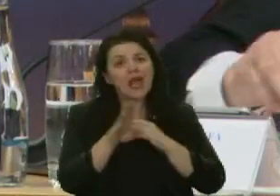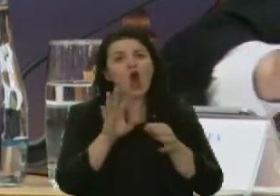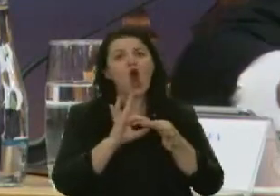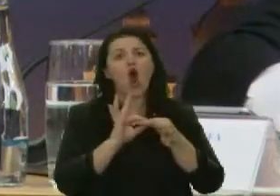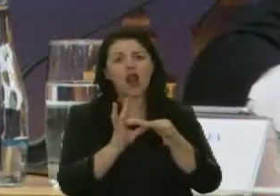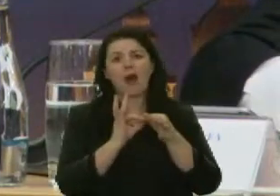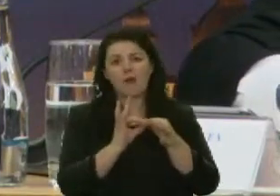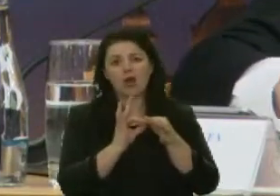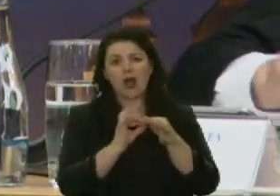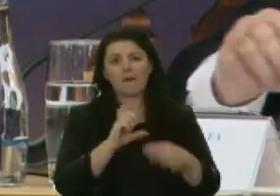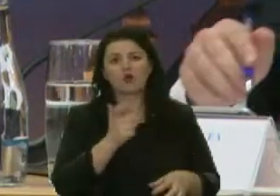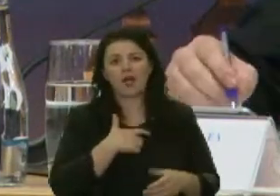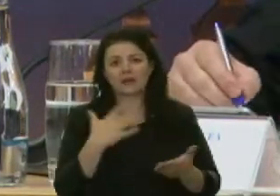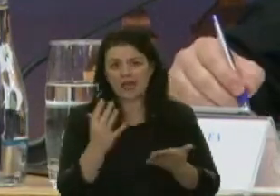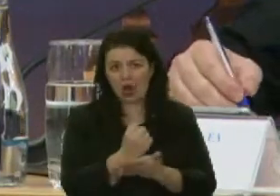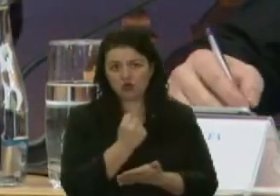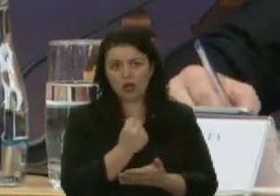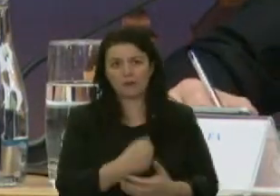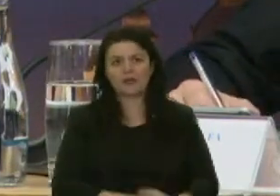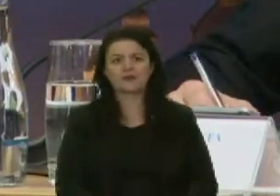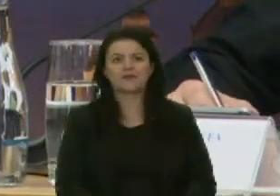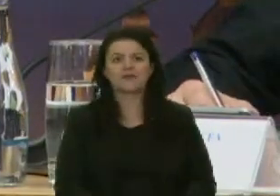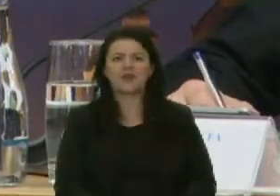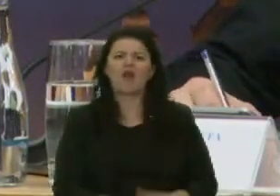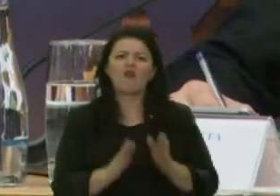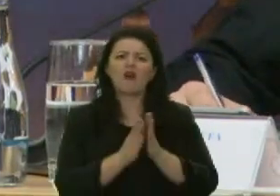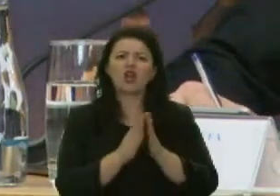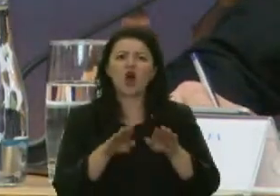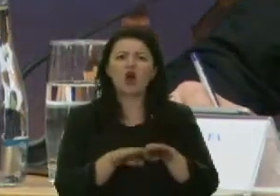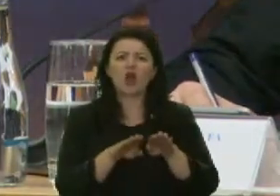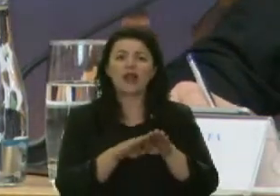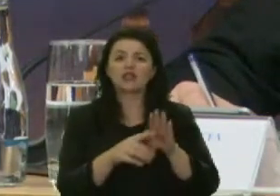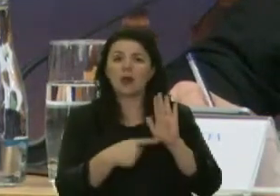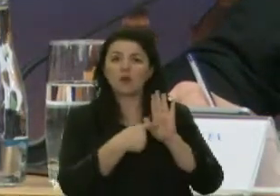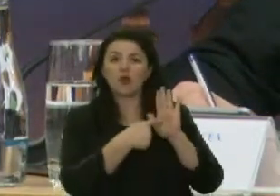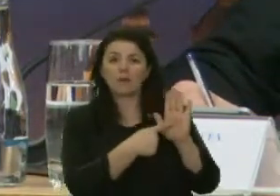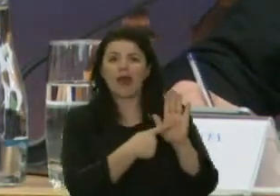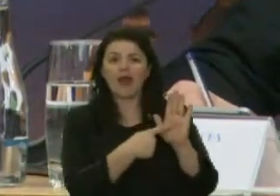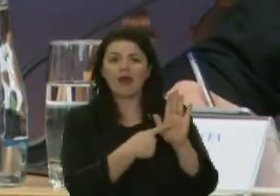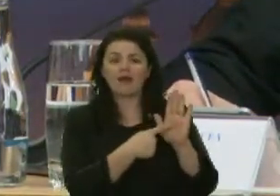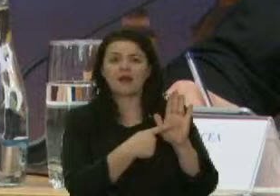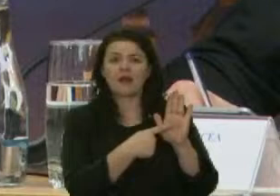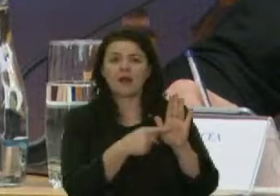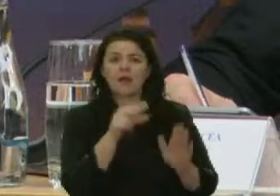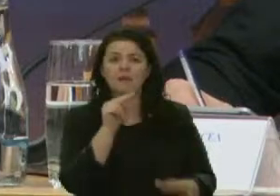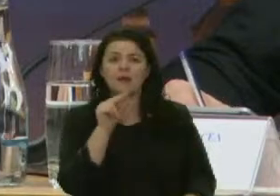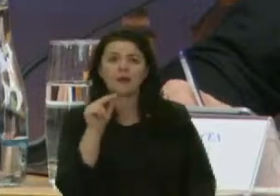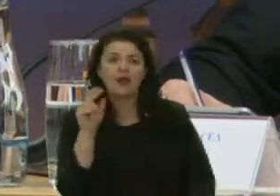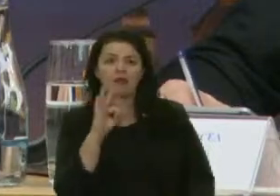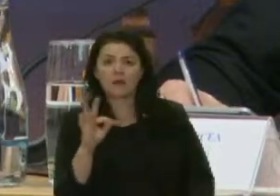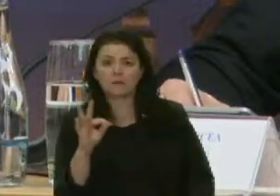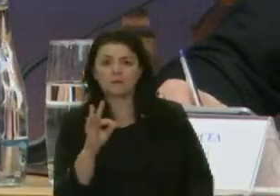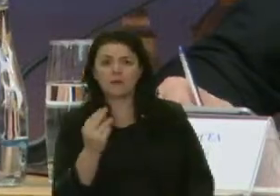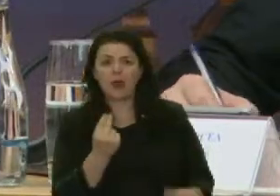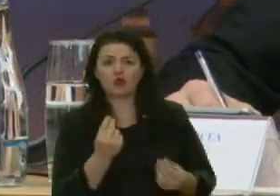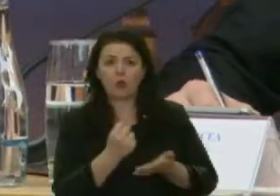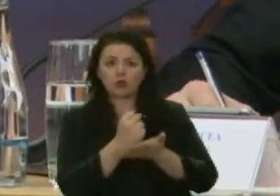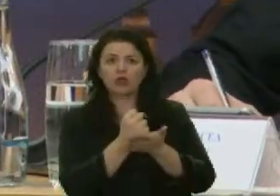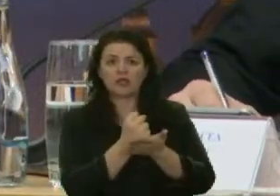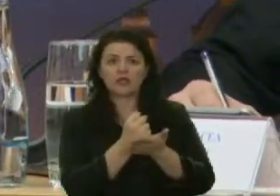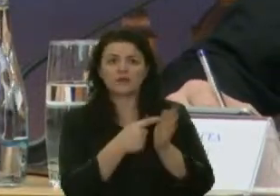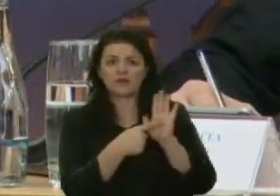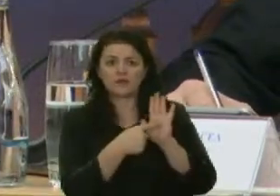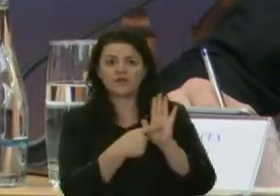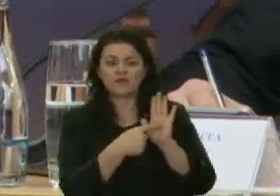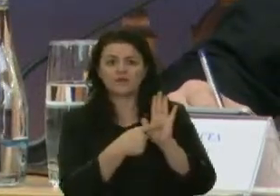să reușim acuma aș ruga pe colegii mei să pună pe ecran prezentarea bugetului pentru a trece